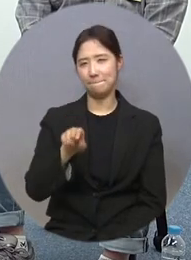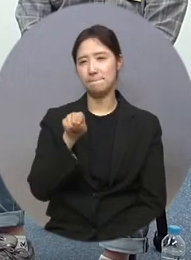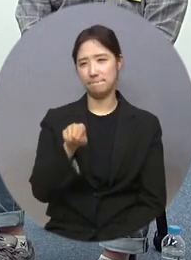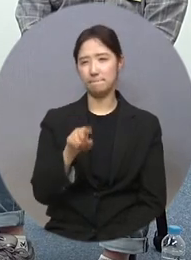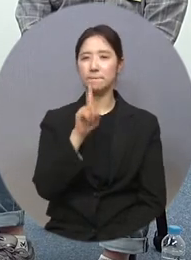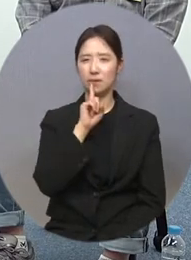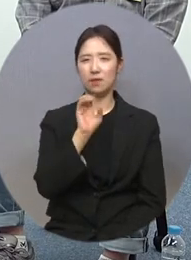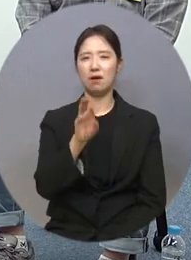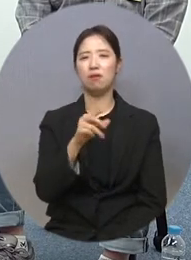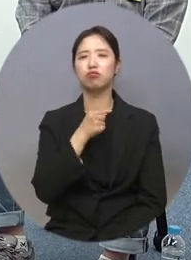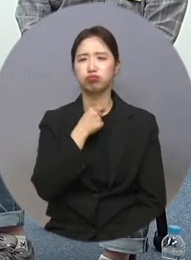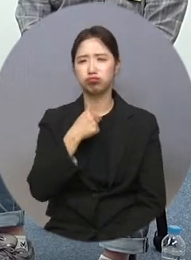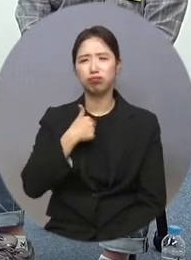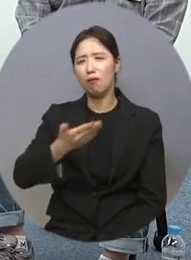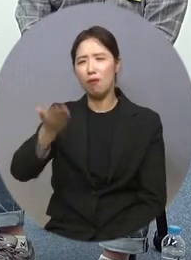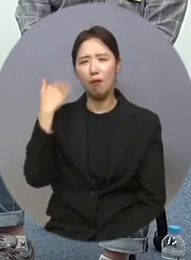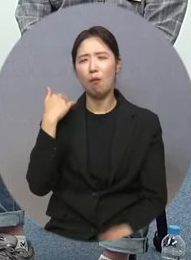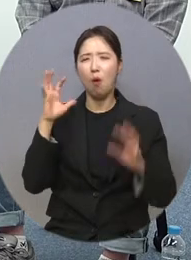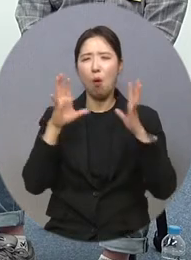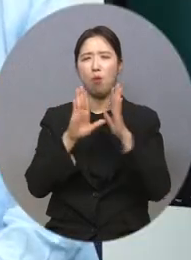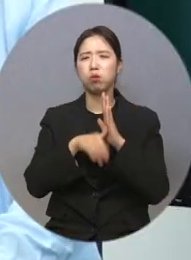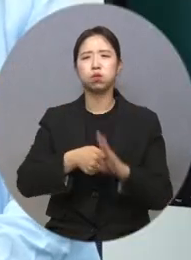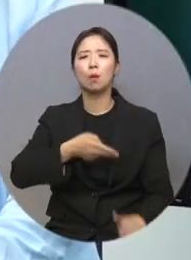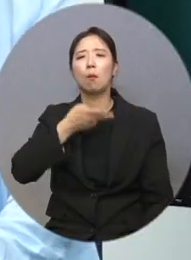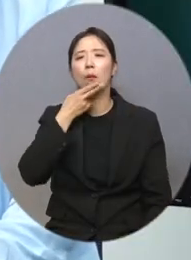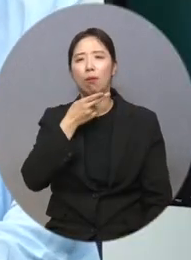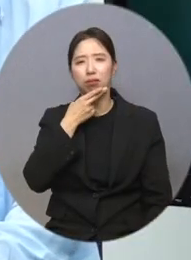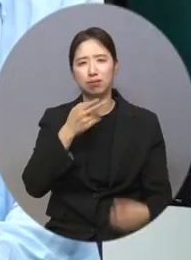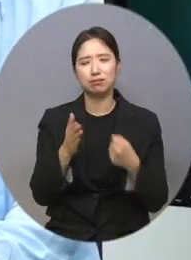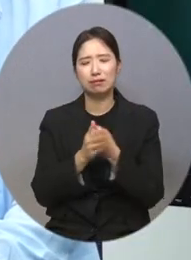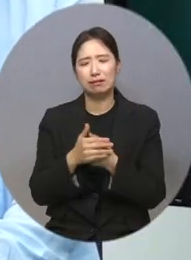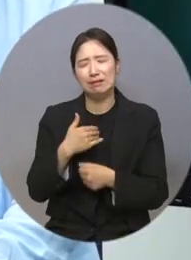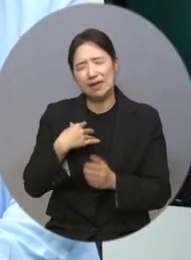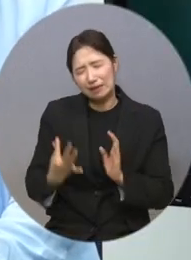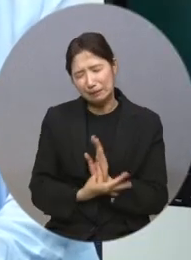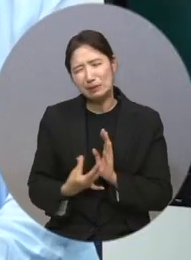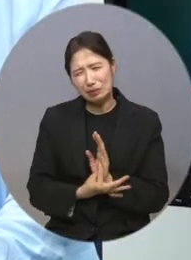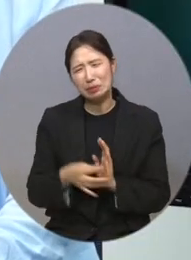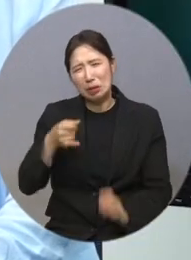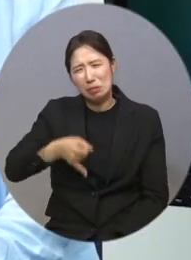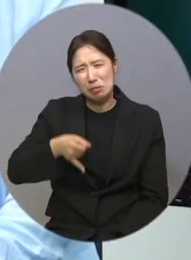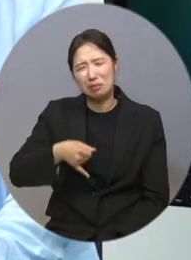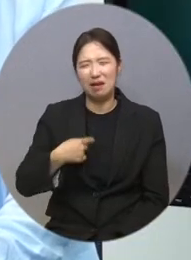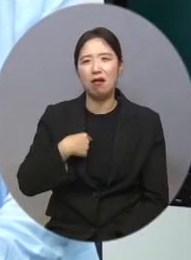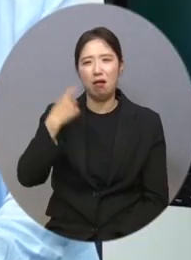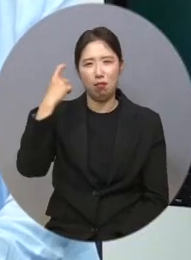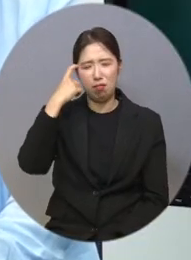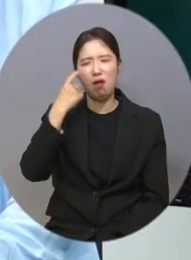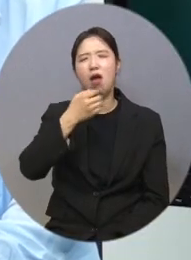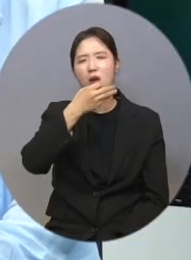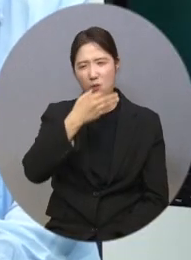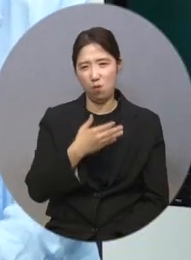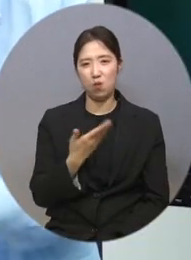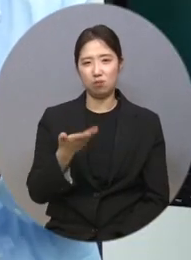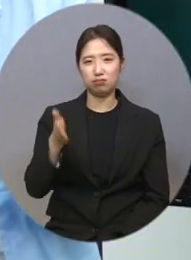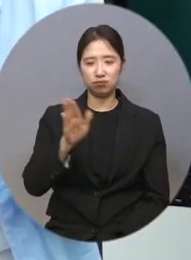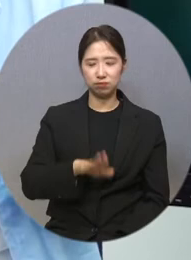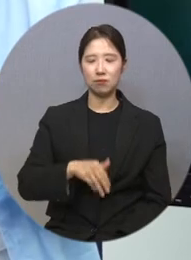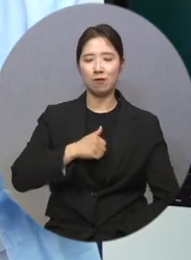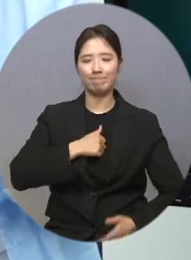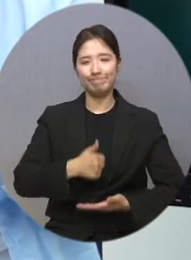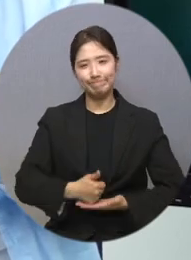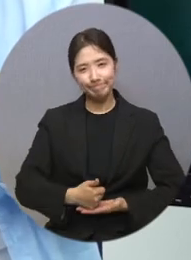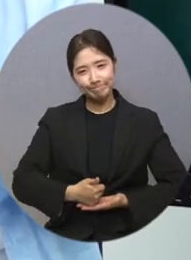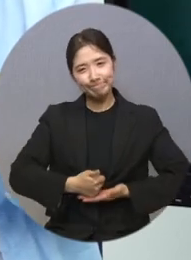때 너무 자존감이 없어가지고 너무 힘든 세월을 많이 돌아왔던 것 같거든요. 근데 그 선생님들이 자존감이 높아지면서